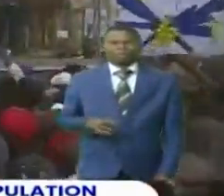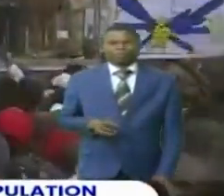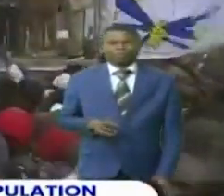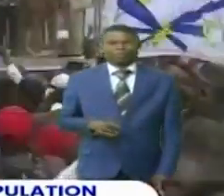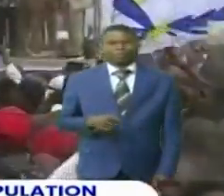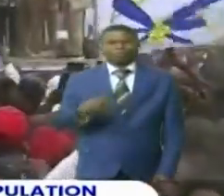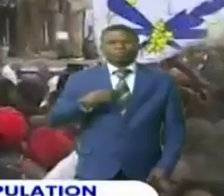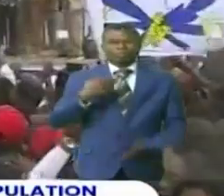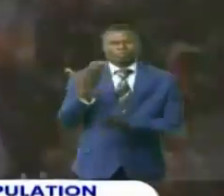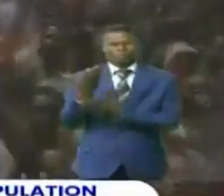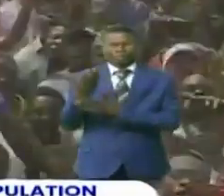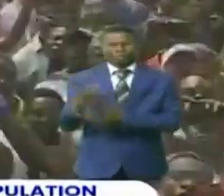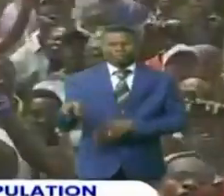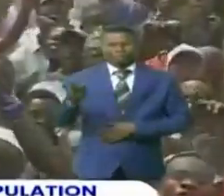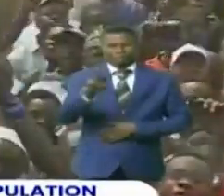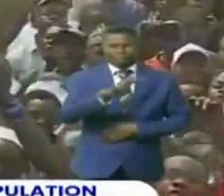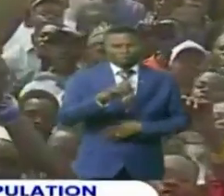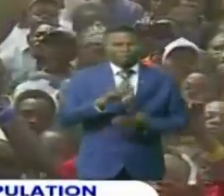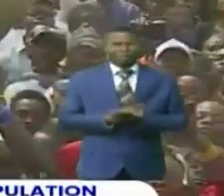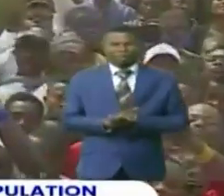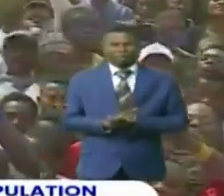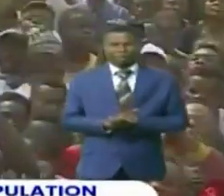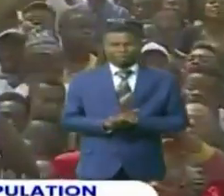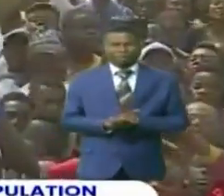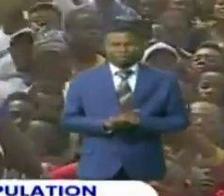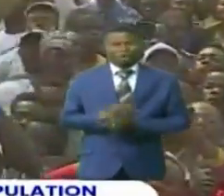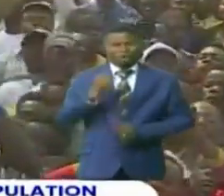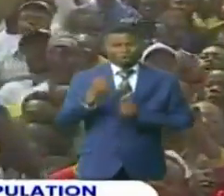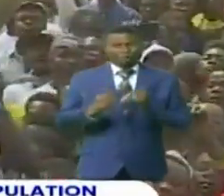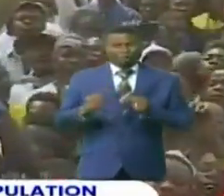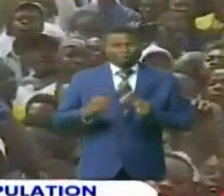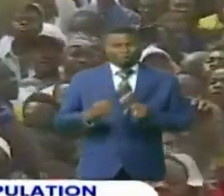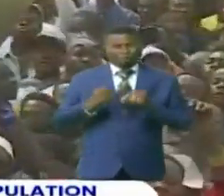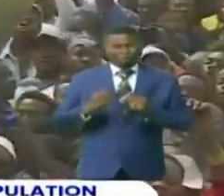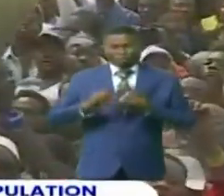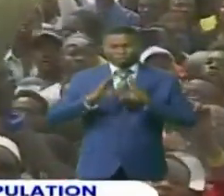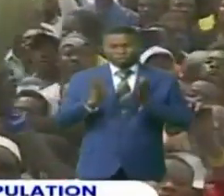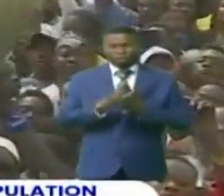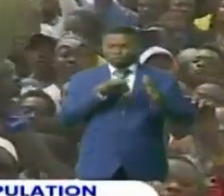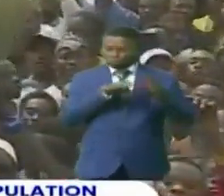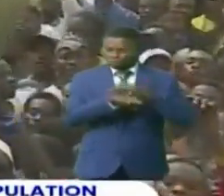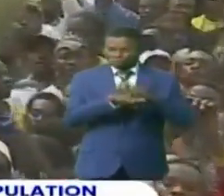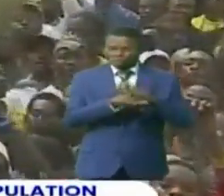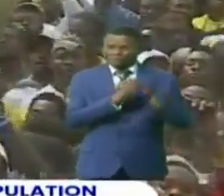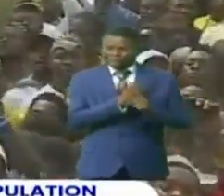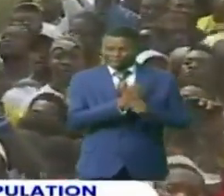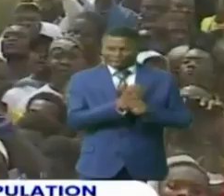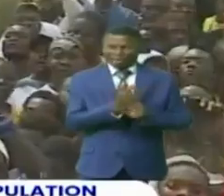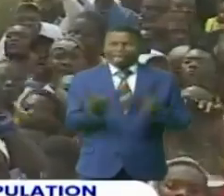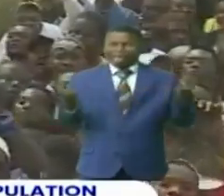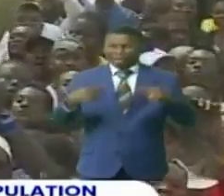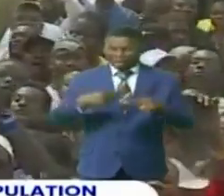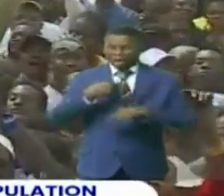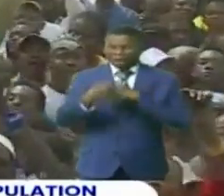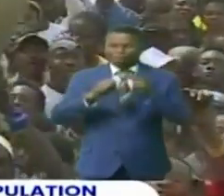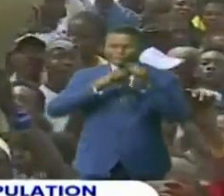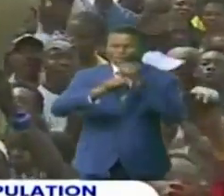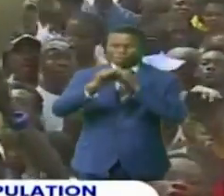Na sengi bino, bobomba énergie na bino, tango tokobanda campagne électorale.